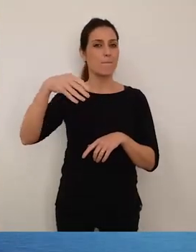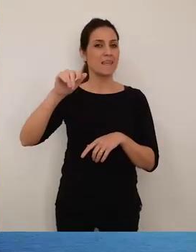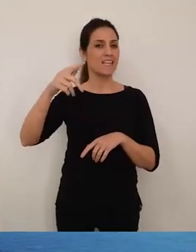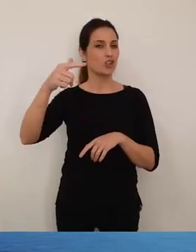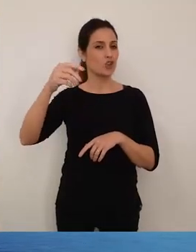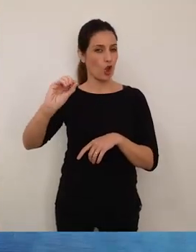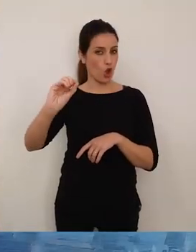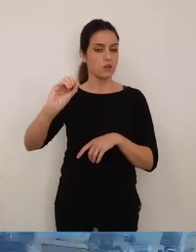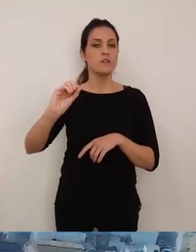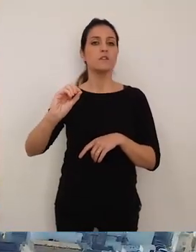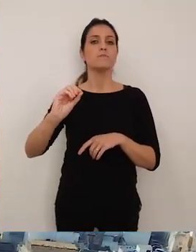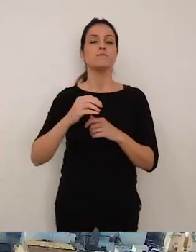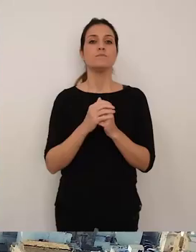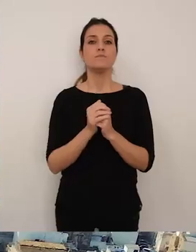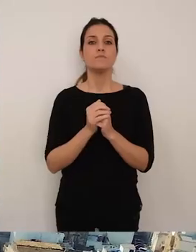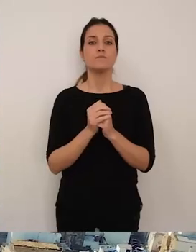tricasine.